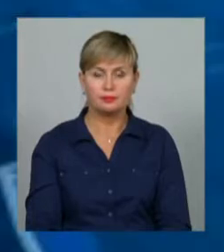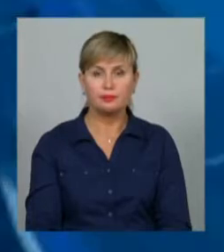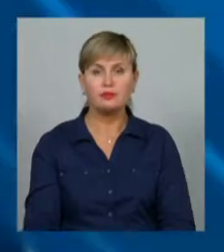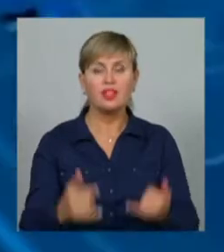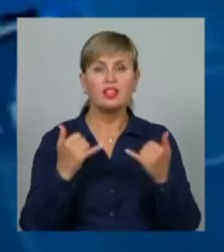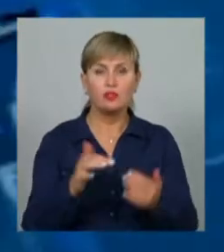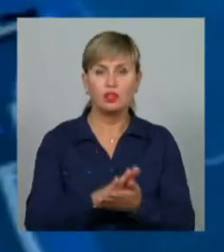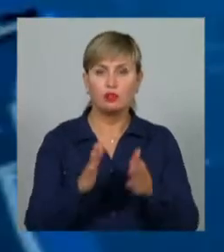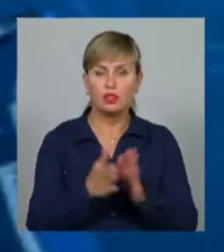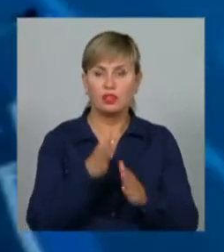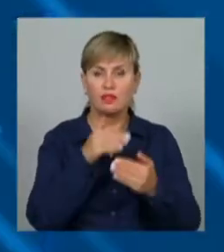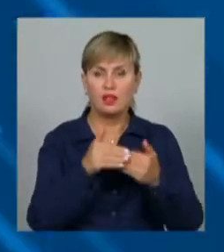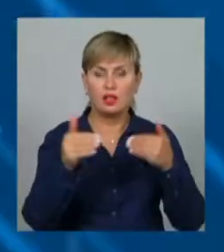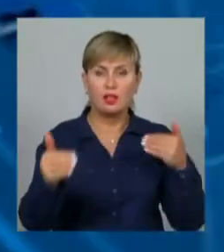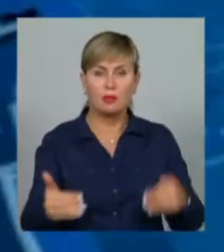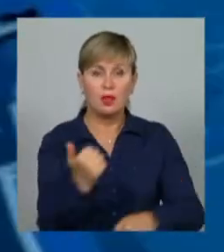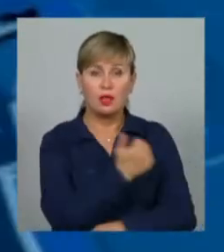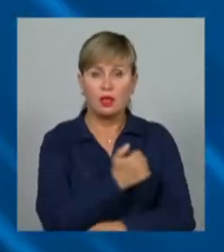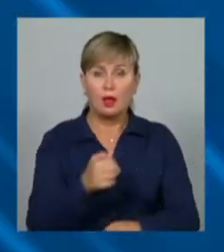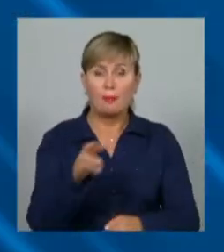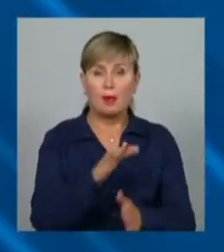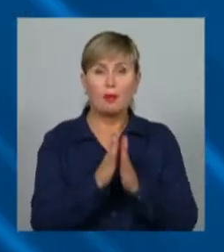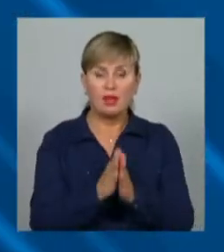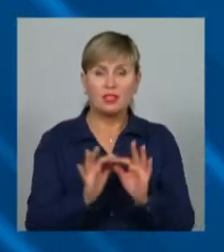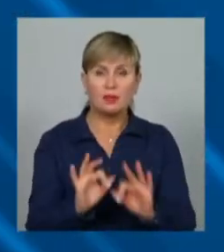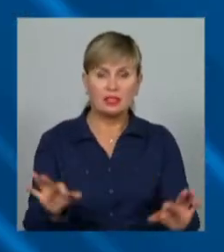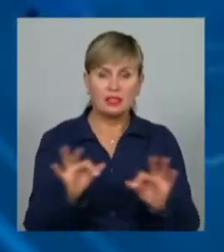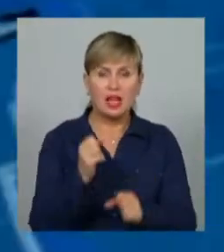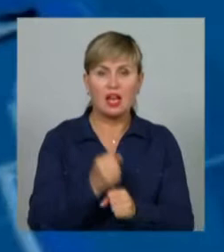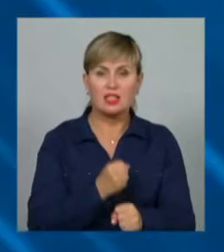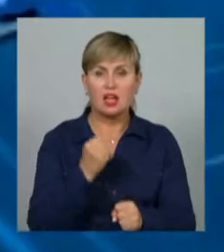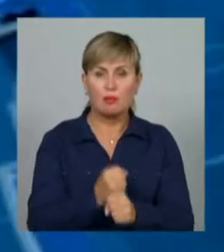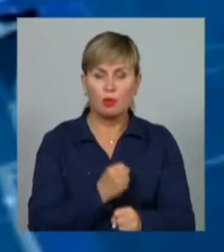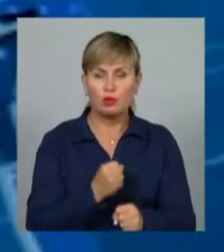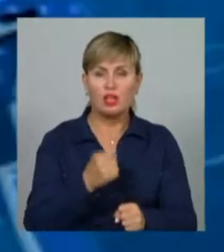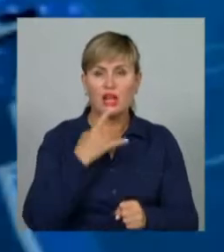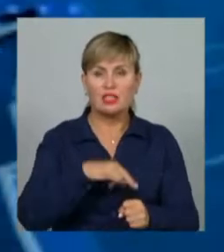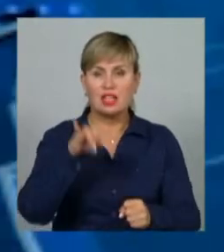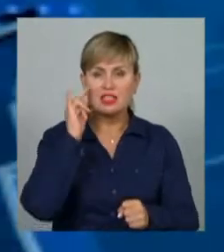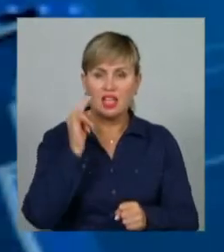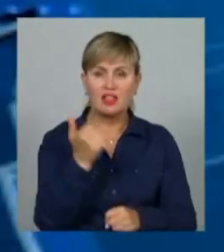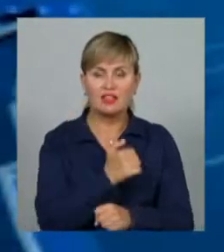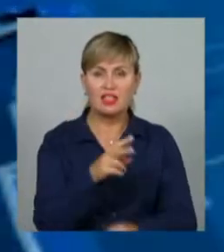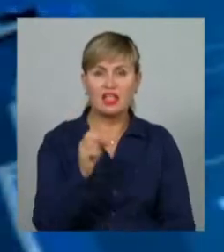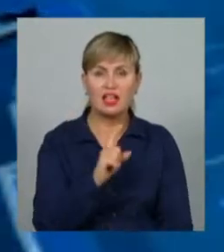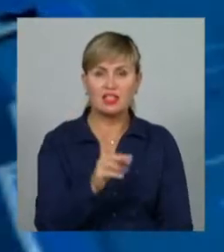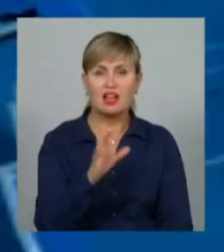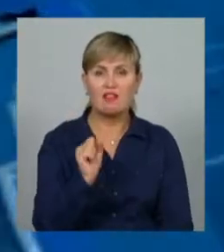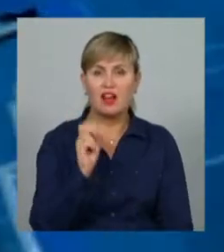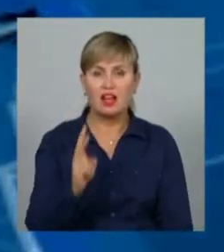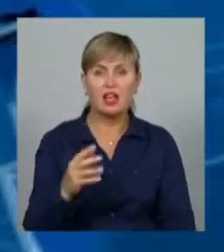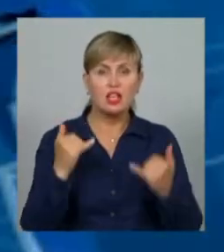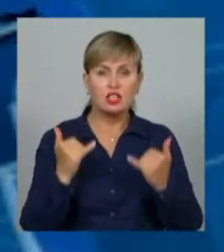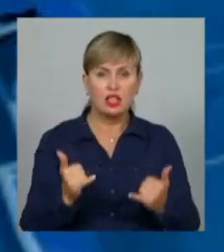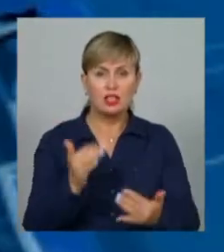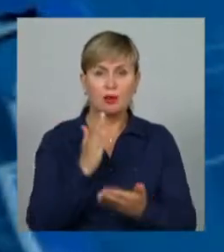Сегодня же ситуацию с интервалом между двумя дозами мы попросили прокомментировать разработчиков казахстанской вакцины «КазВак». Прямо сейчас с нами